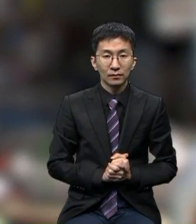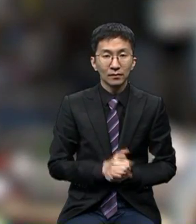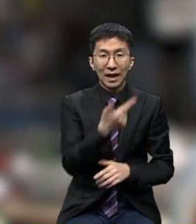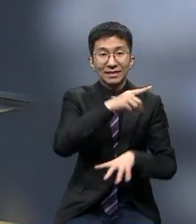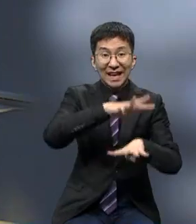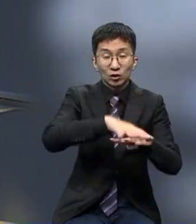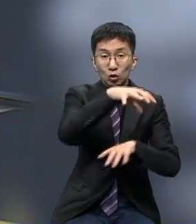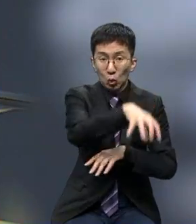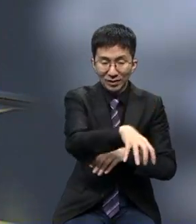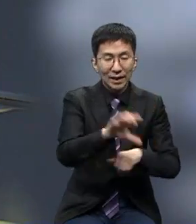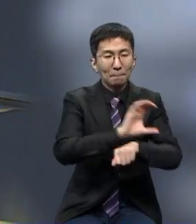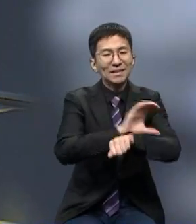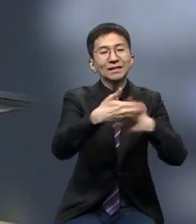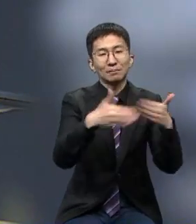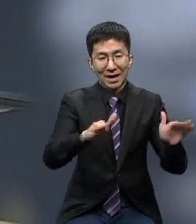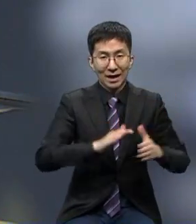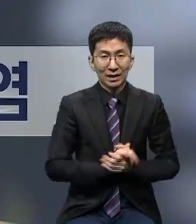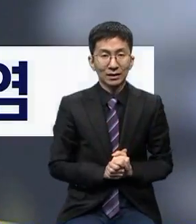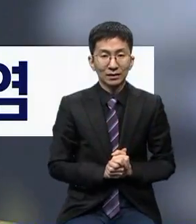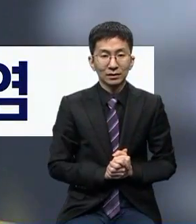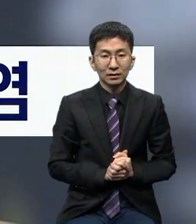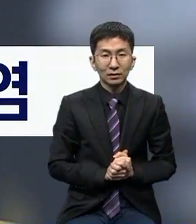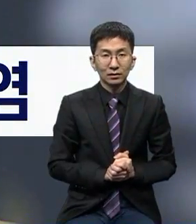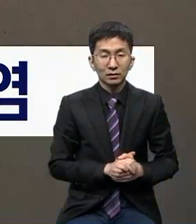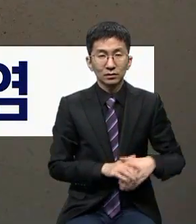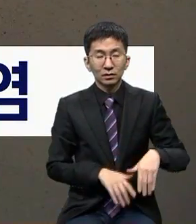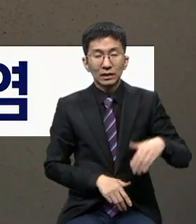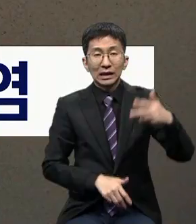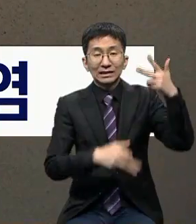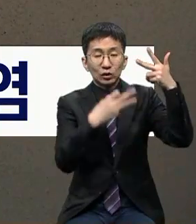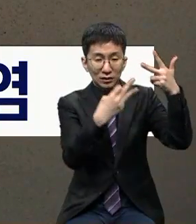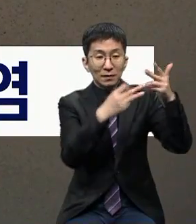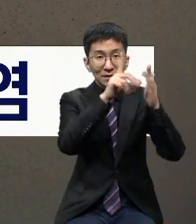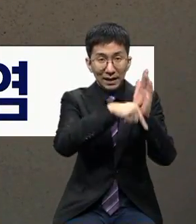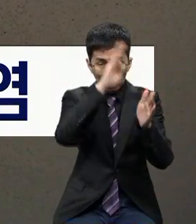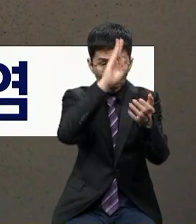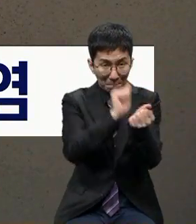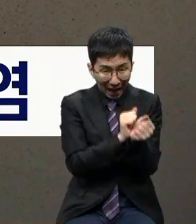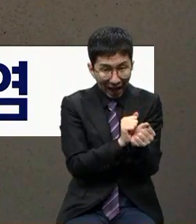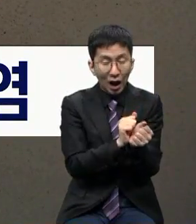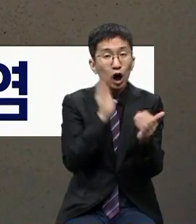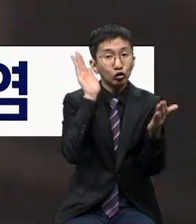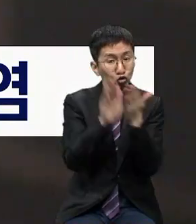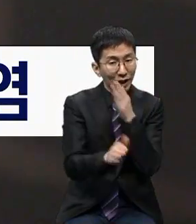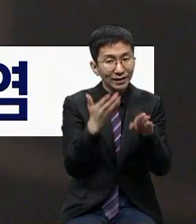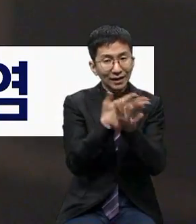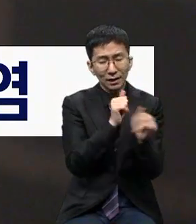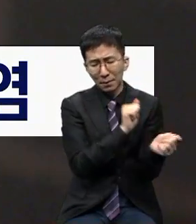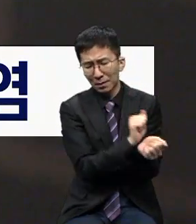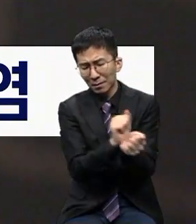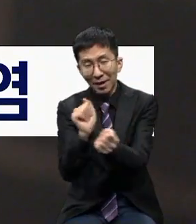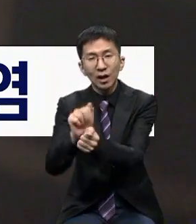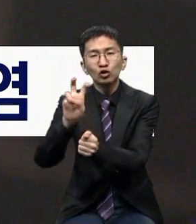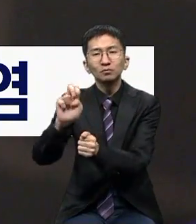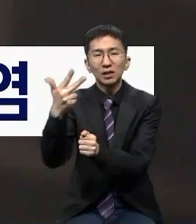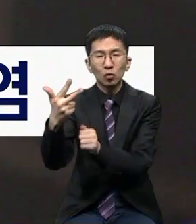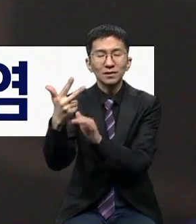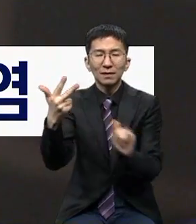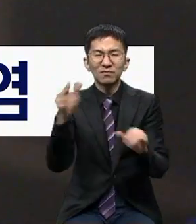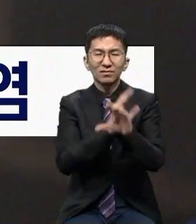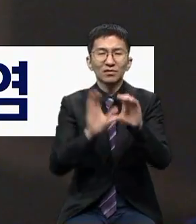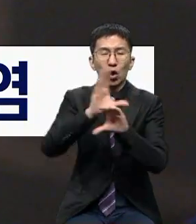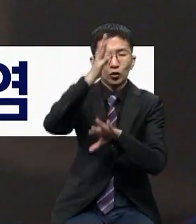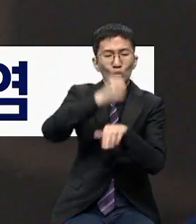대전 서구의 한 PC방입니다. 지난 13일 이용자 중 한 명이 확진된 뒤 다른 이용자 등 27명이 집단